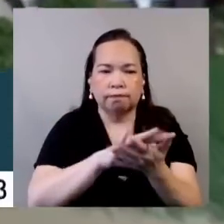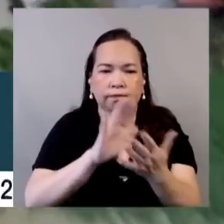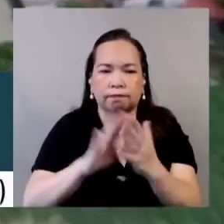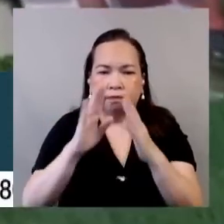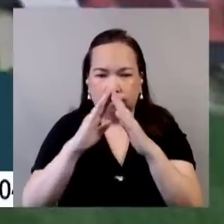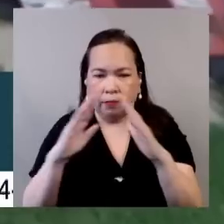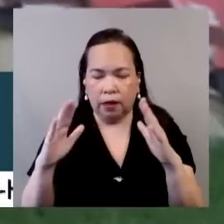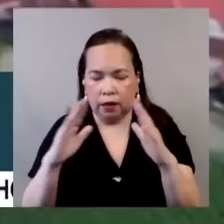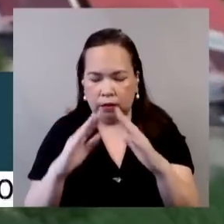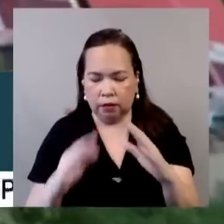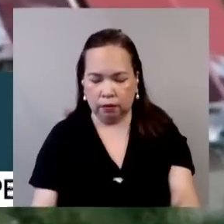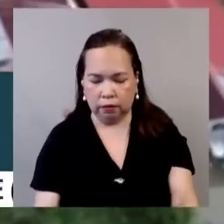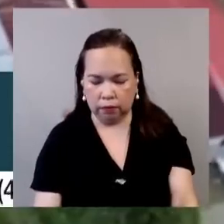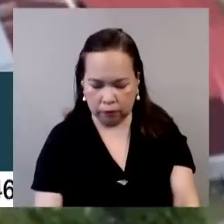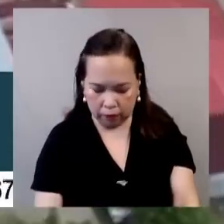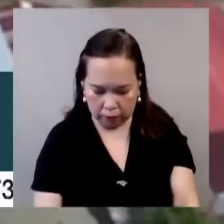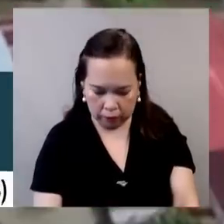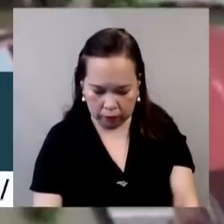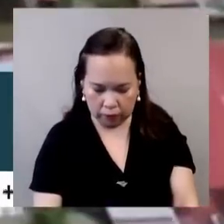pinahal.